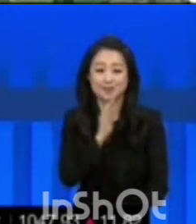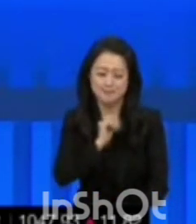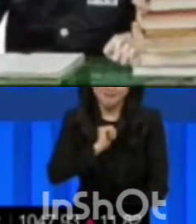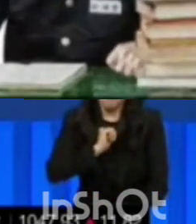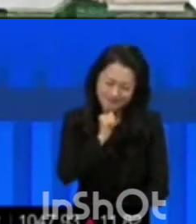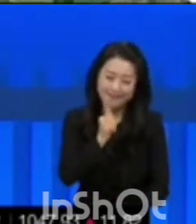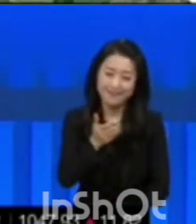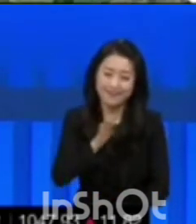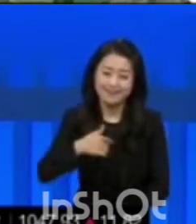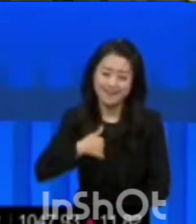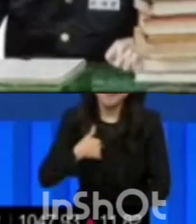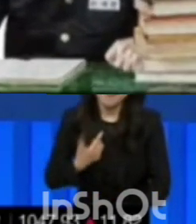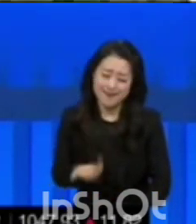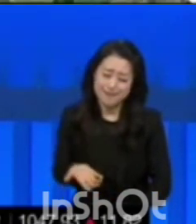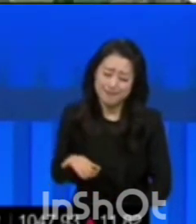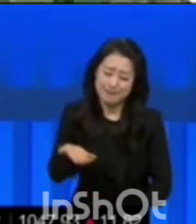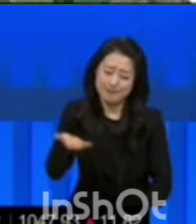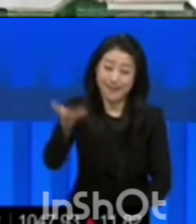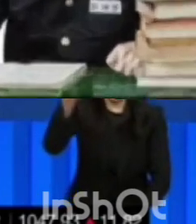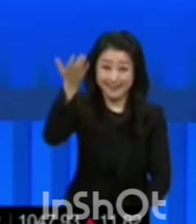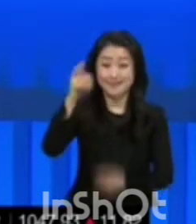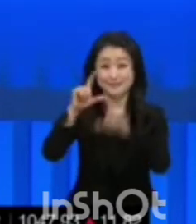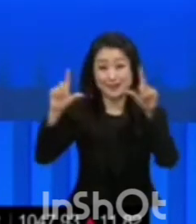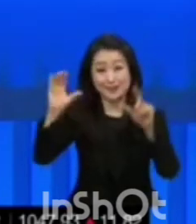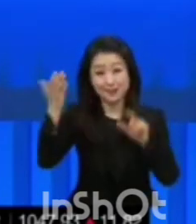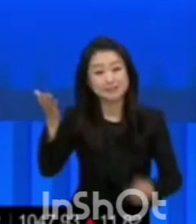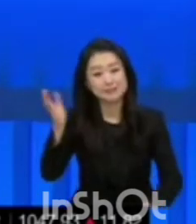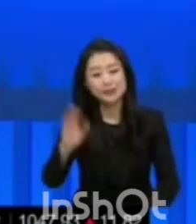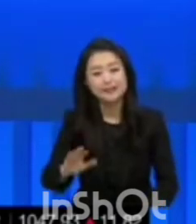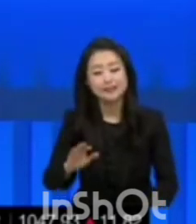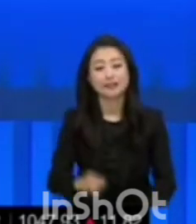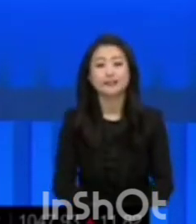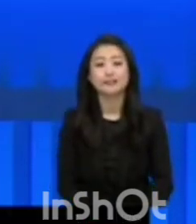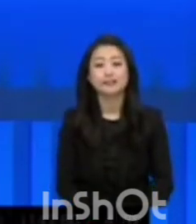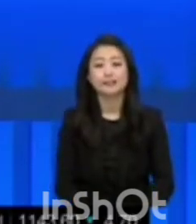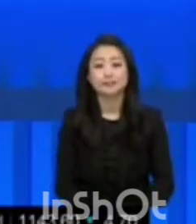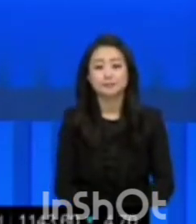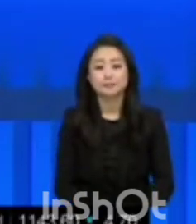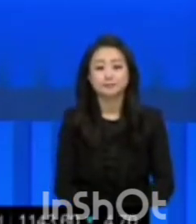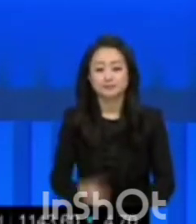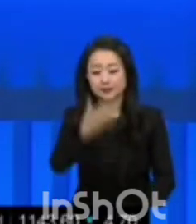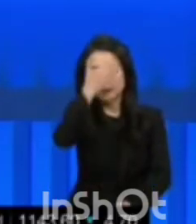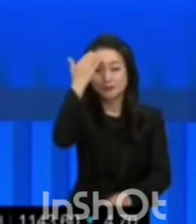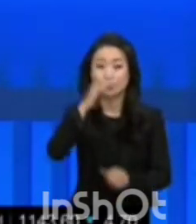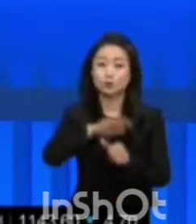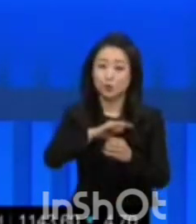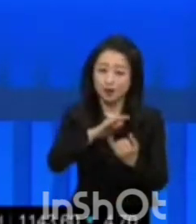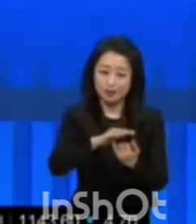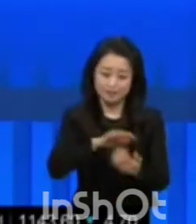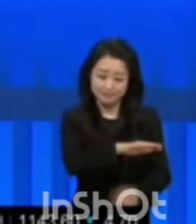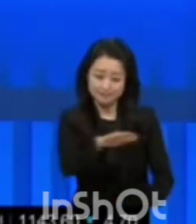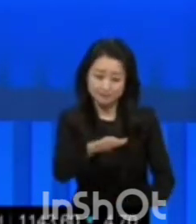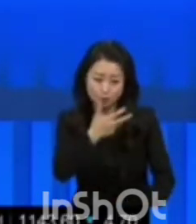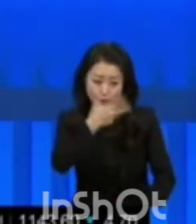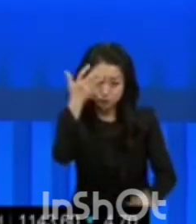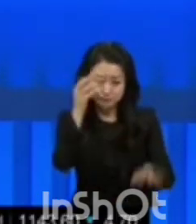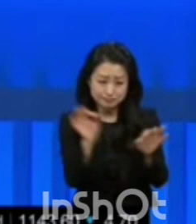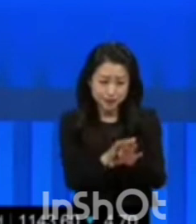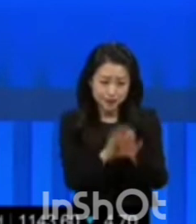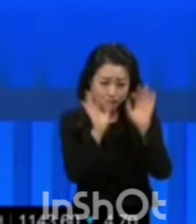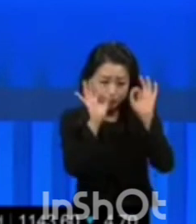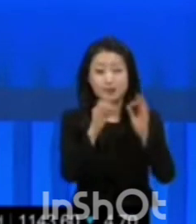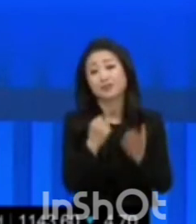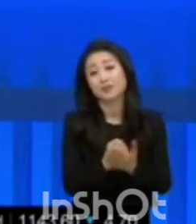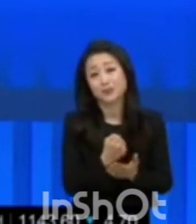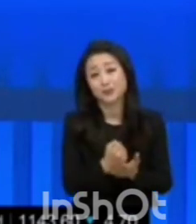뭐 용난다는 얘기도 했는데 어쨌든 저는 탈출했지만 지금의 이제 우리 청소년들은 꿈이 사라져버린 것